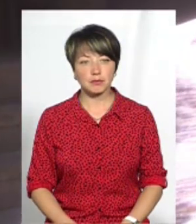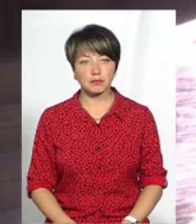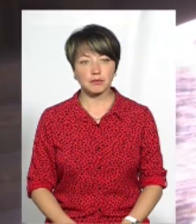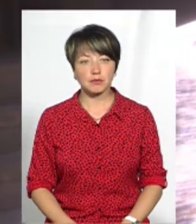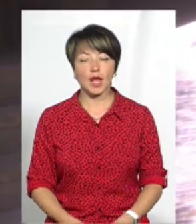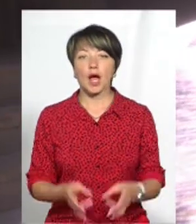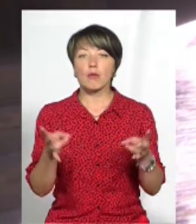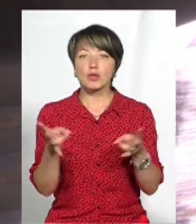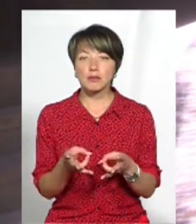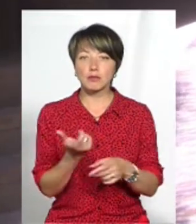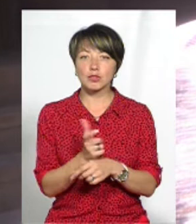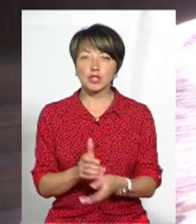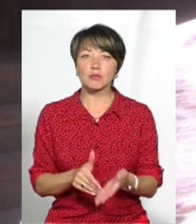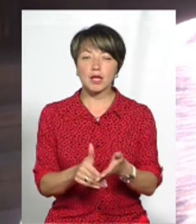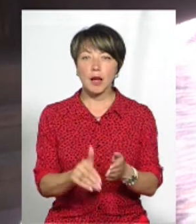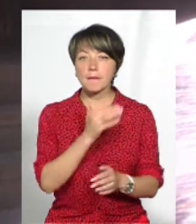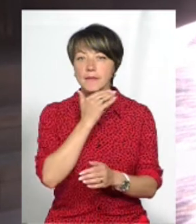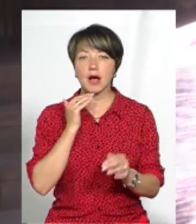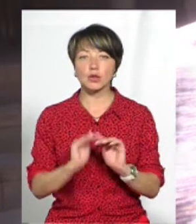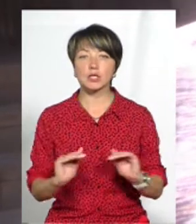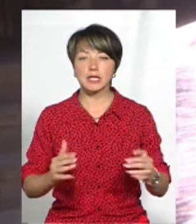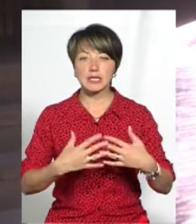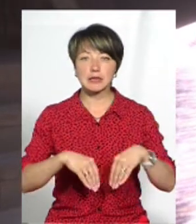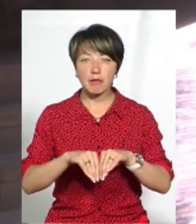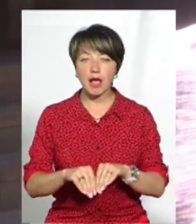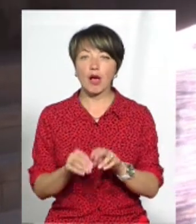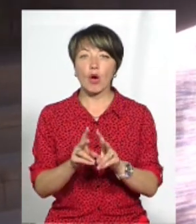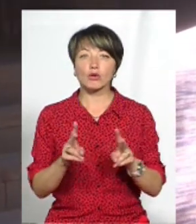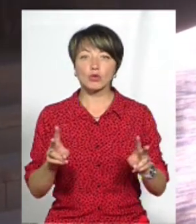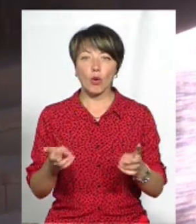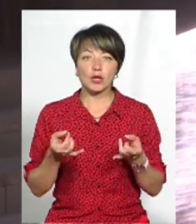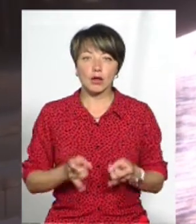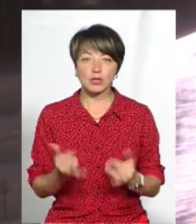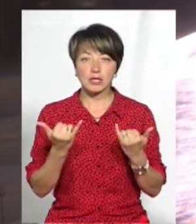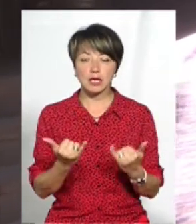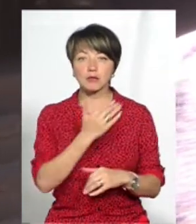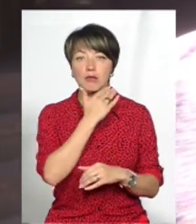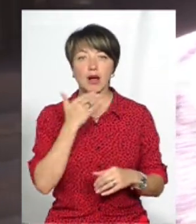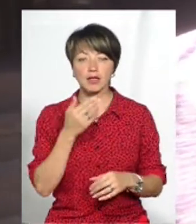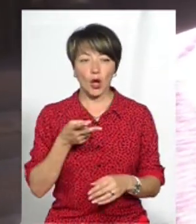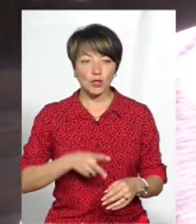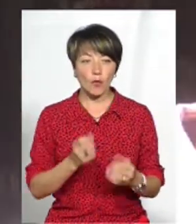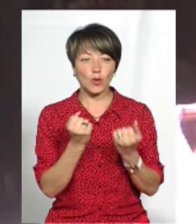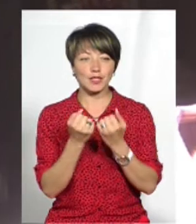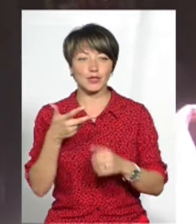Потрібно більше допомоги для багатодітних сімей, особливо для тих, яких рождаються зараз дуже багато, двойні,